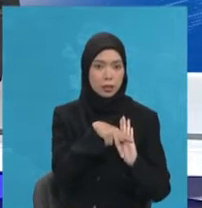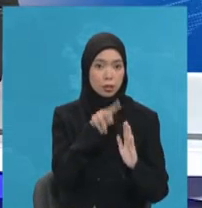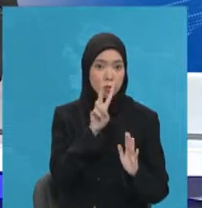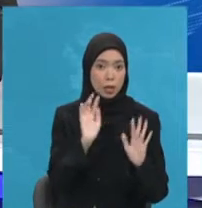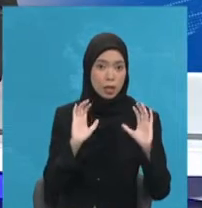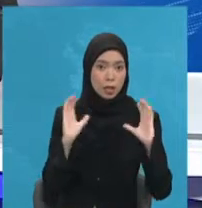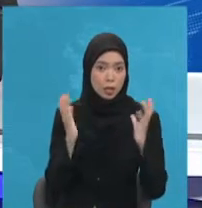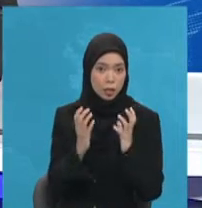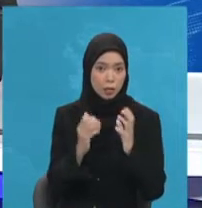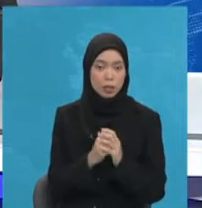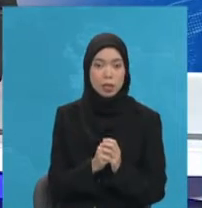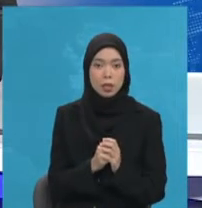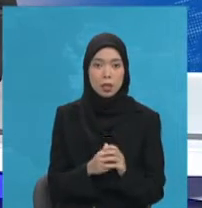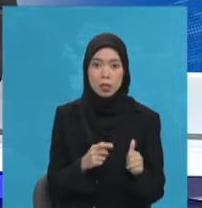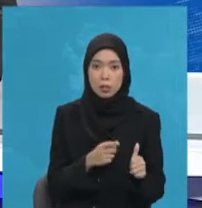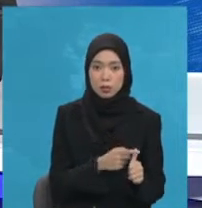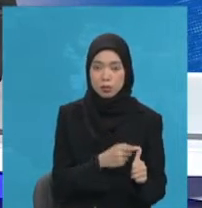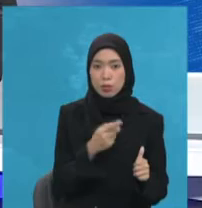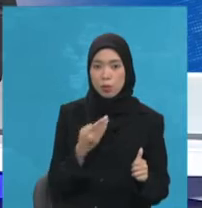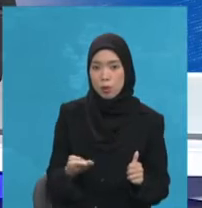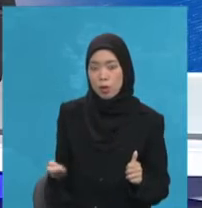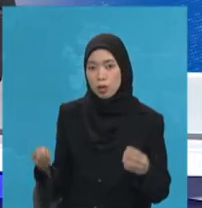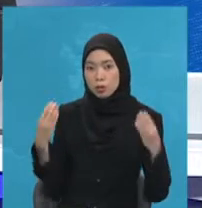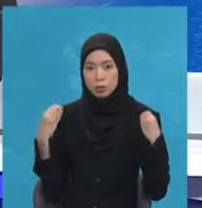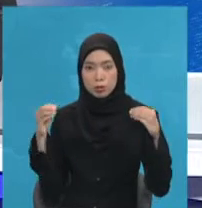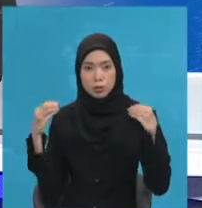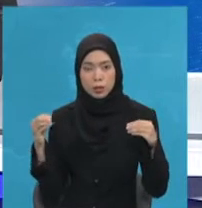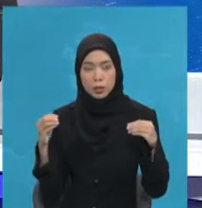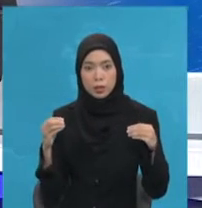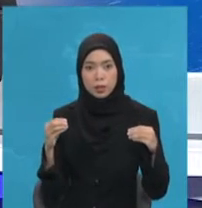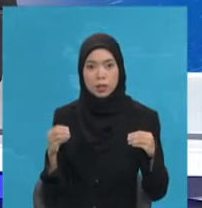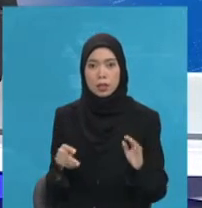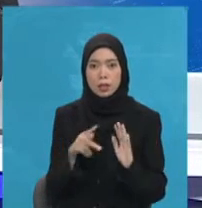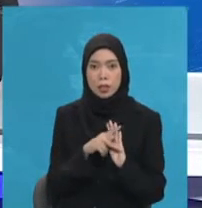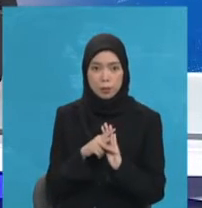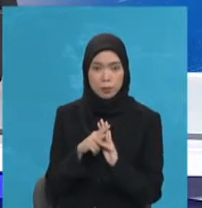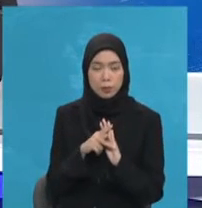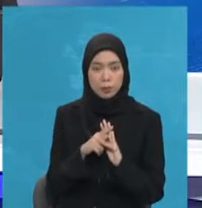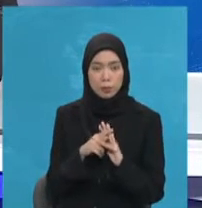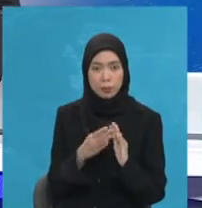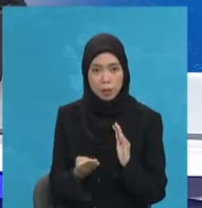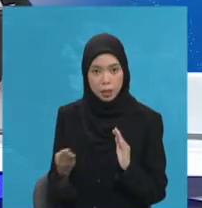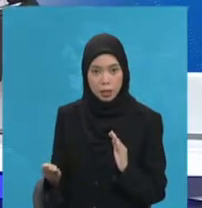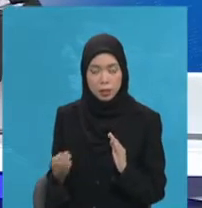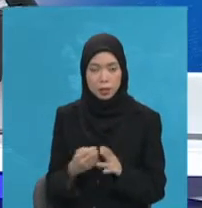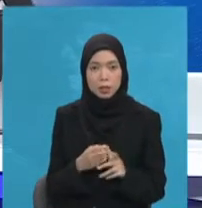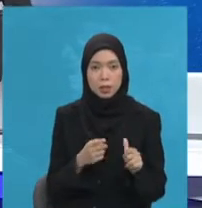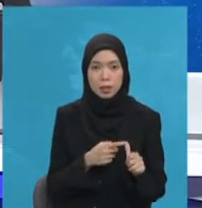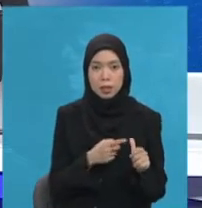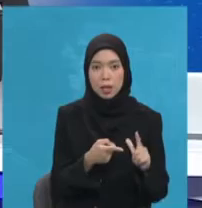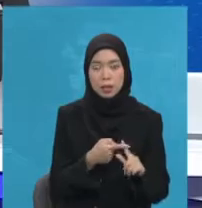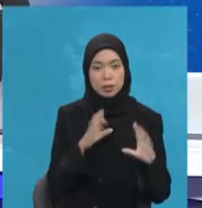e peraduan mengolah produk Kampung bagi majelis perundingan kampung daerah Tempurung sementara kategori B